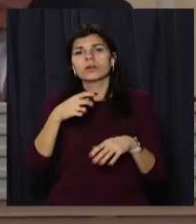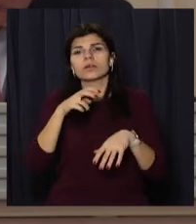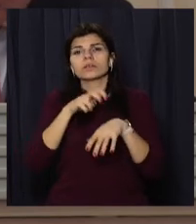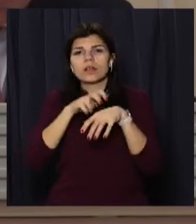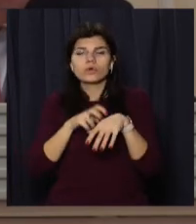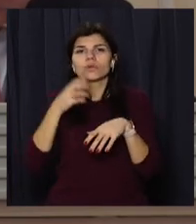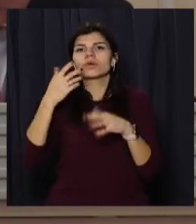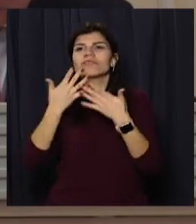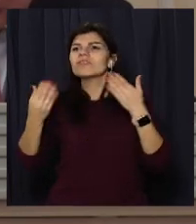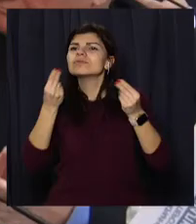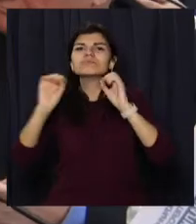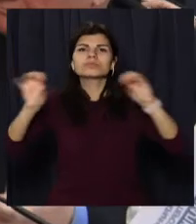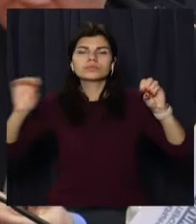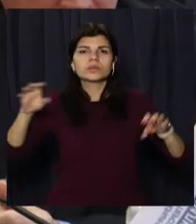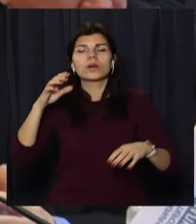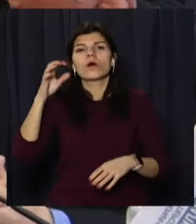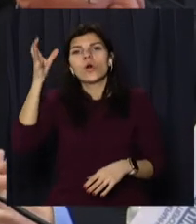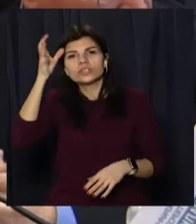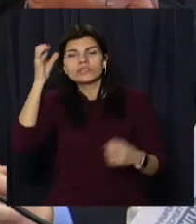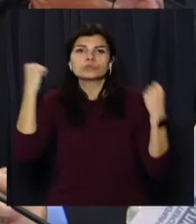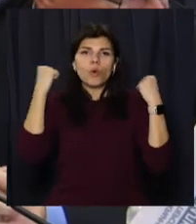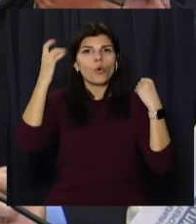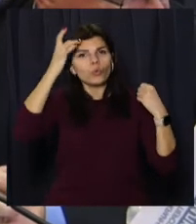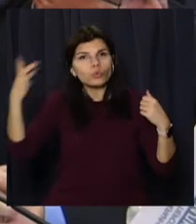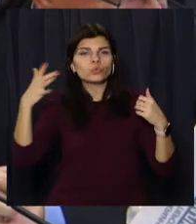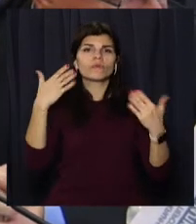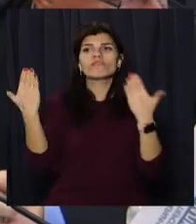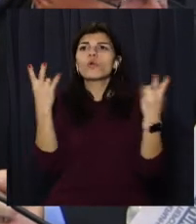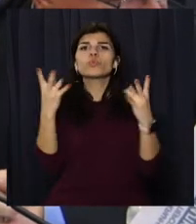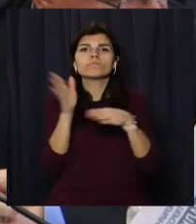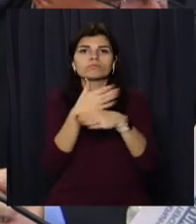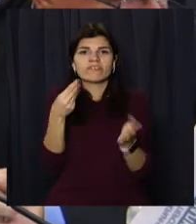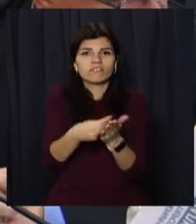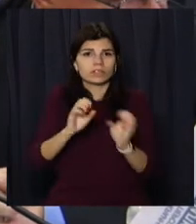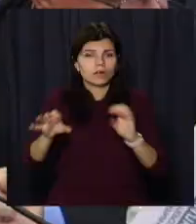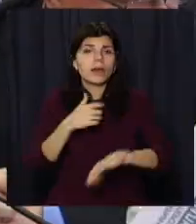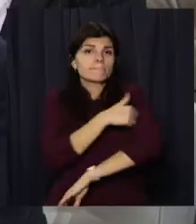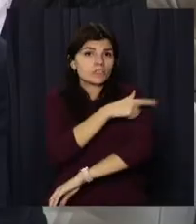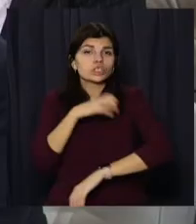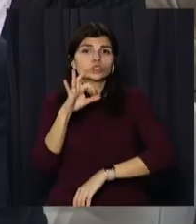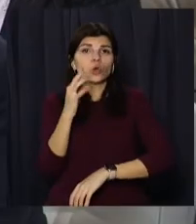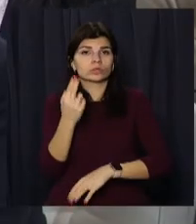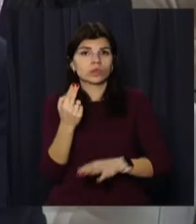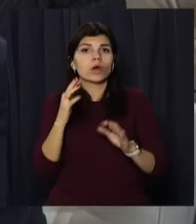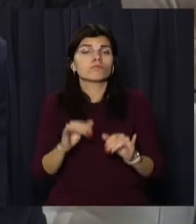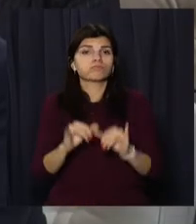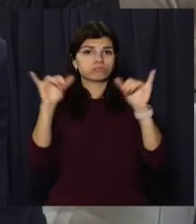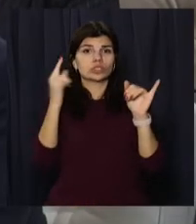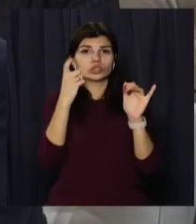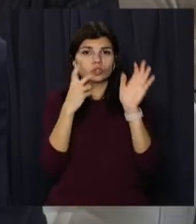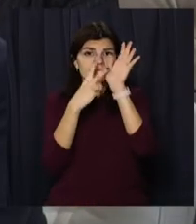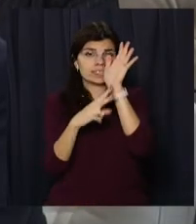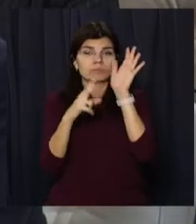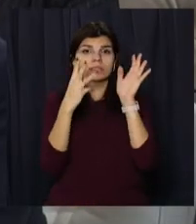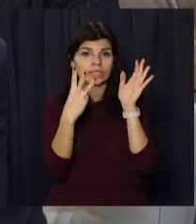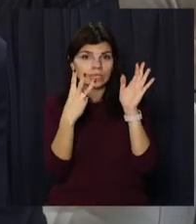здоров'я, освіту, соціальний захист, спорт та культуру. Зокрема, фінансування медицини та соцсфери зросте на